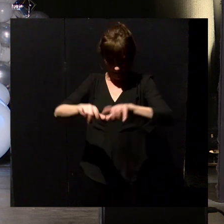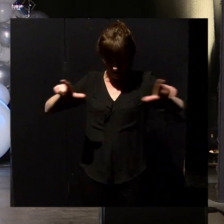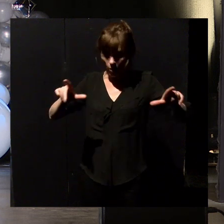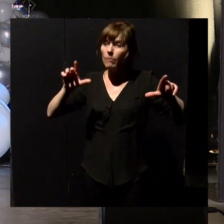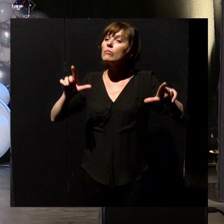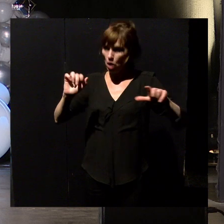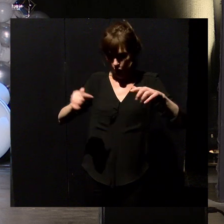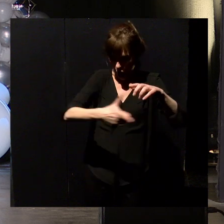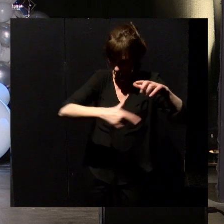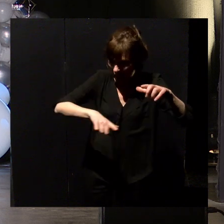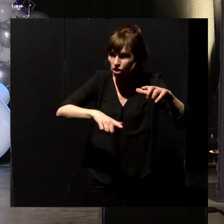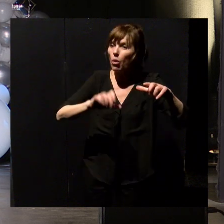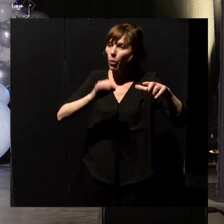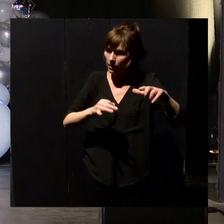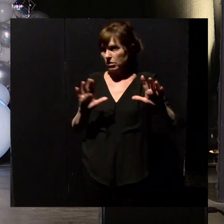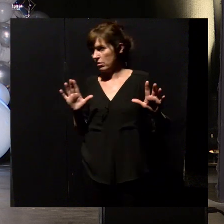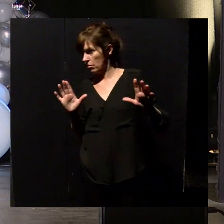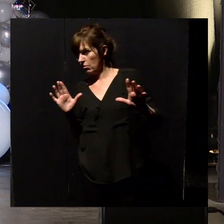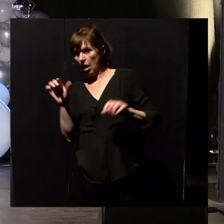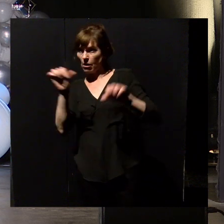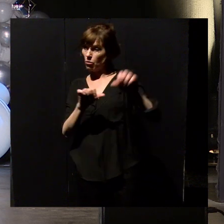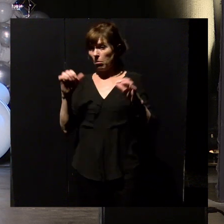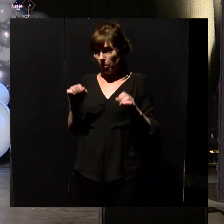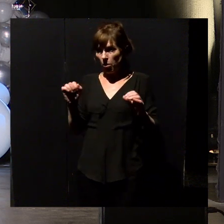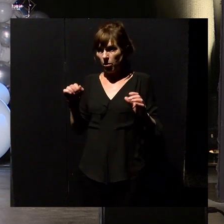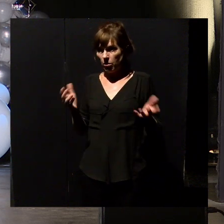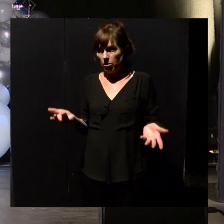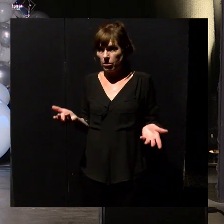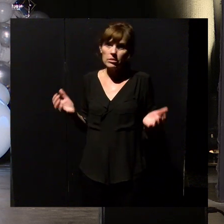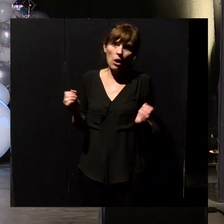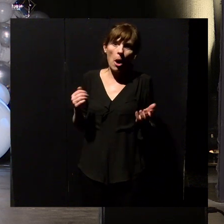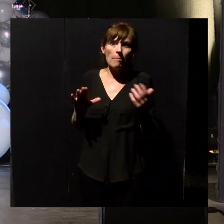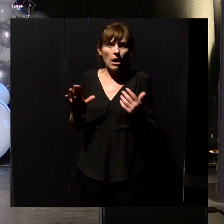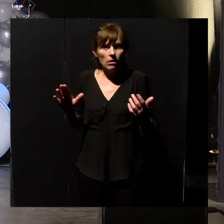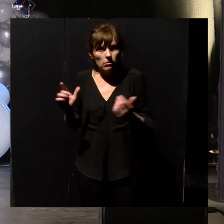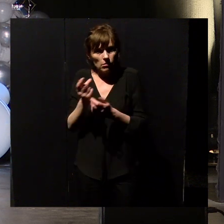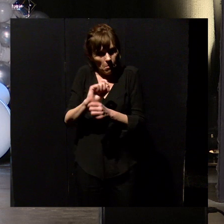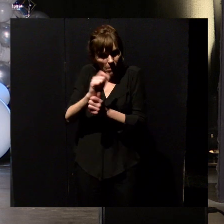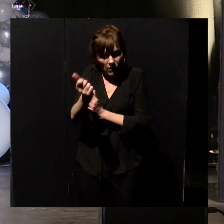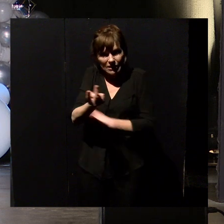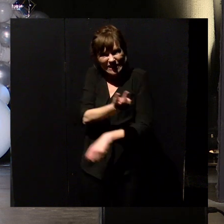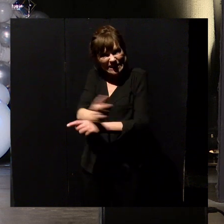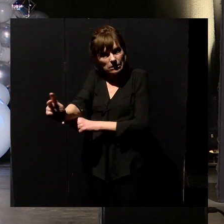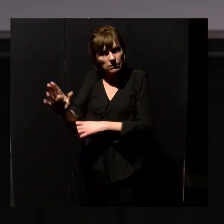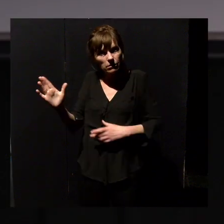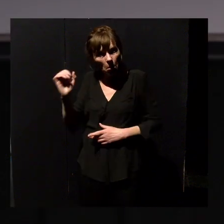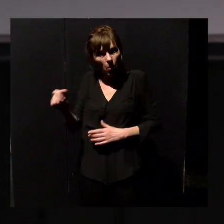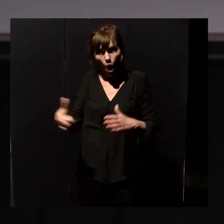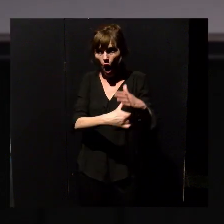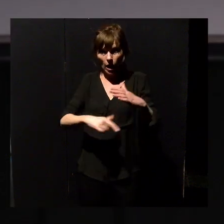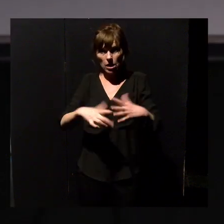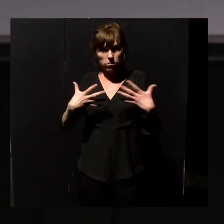geste chirurgical à François, mais il n'est pas question de lui coller derrière un trouble du langage